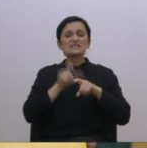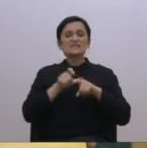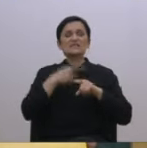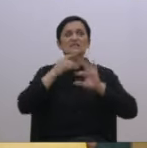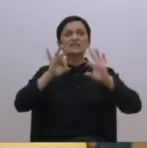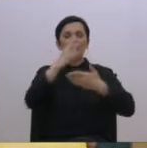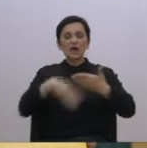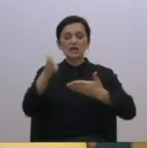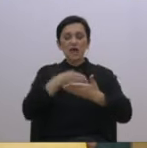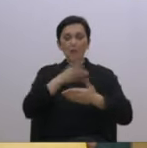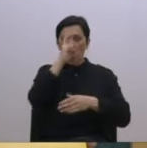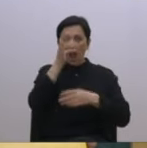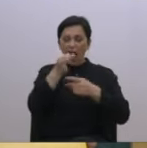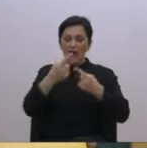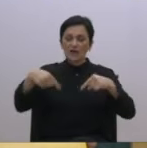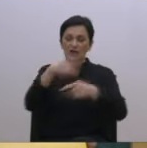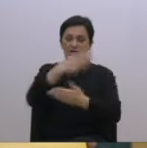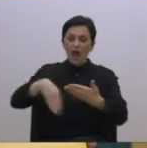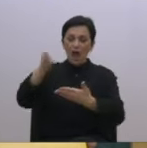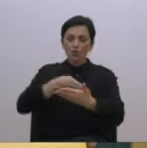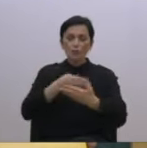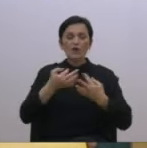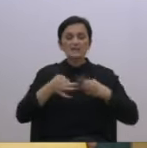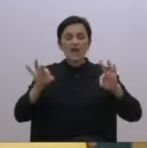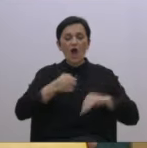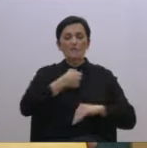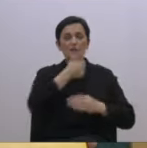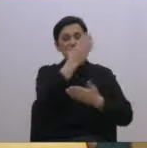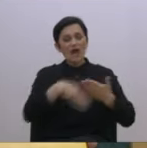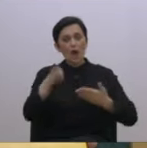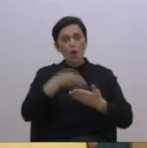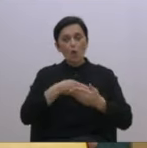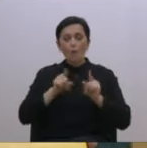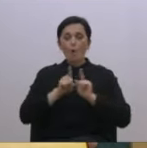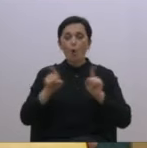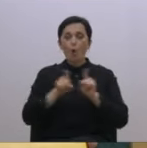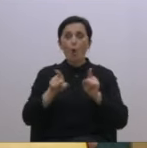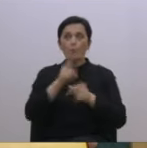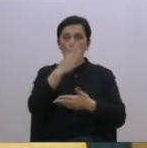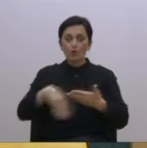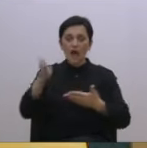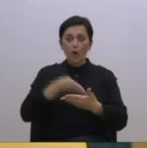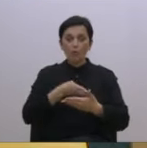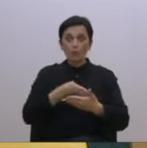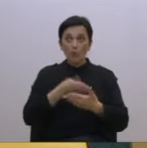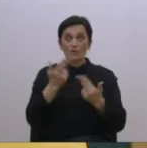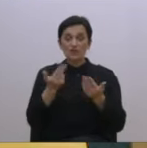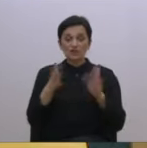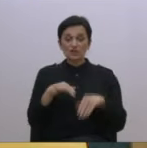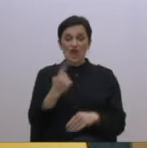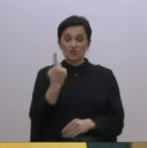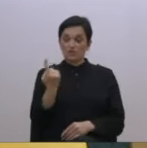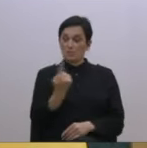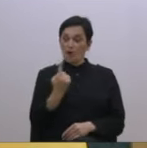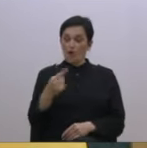გააუქმონ, სამოქალაქო სექტორი გააუქმონ, თავისუფალი მედია გააუქმონ, ოპოზიცია გააუქმონ და დარჩენ მარტო